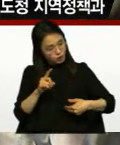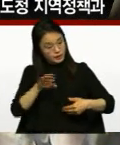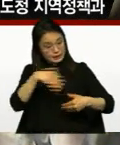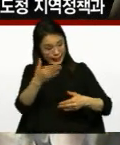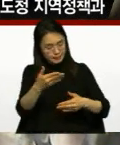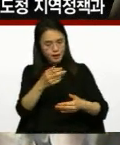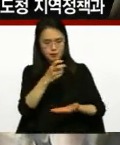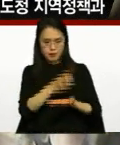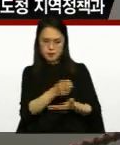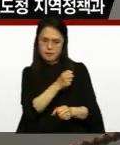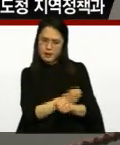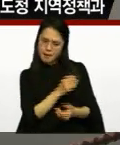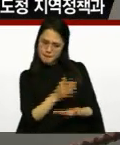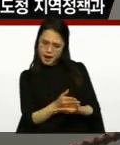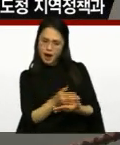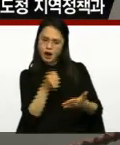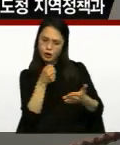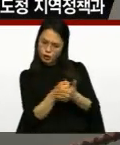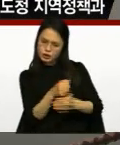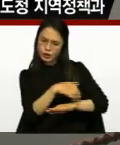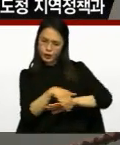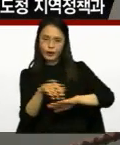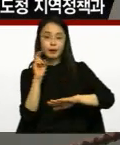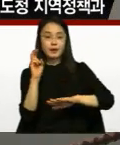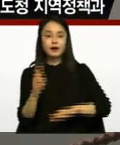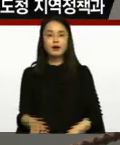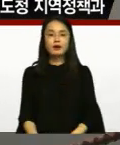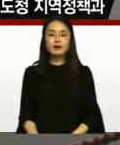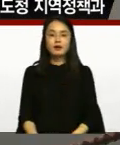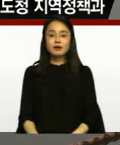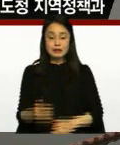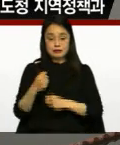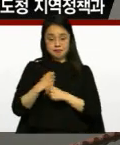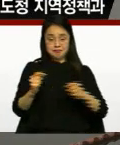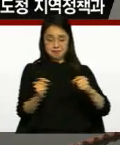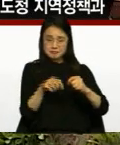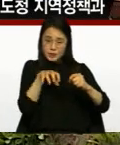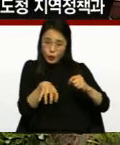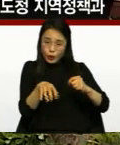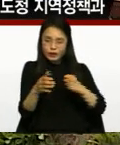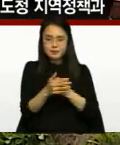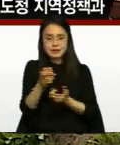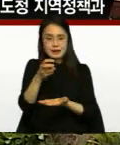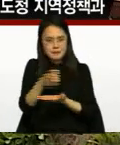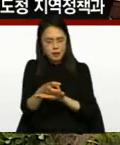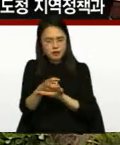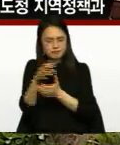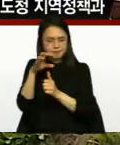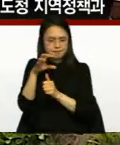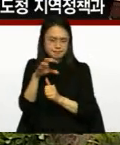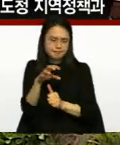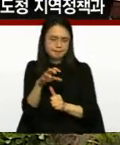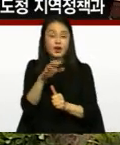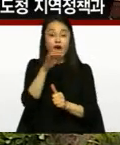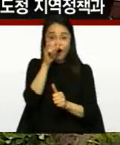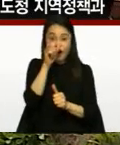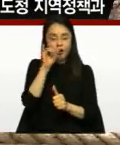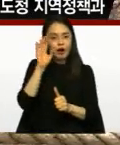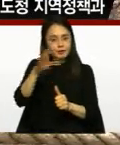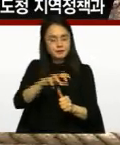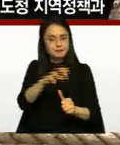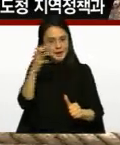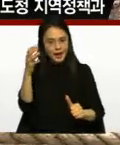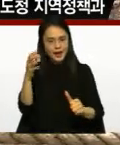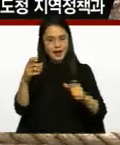결정하게 될것 같습니다. 네, 그동안 접경 지역이어서 여러 규제에 묶여 있었던 지역들에도 균형 발전을 할수 있는